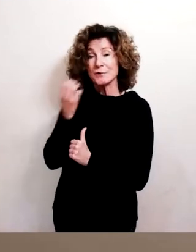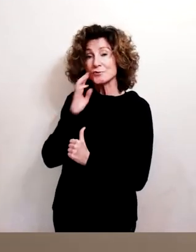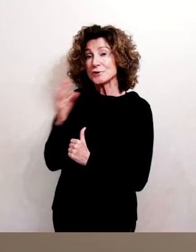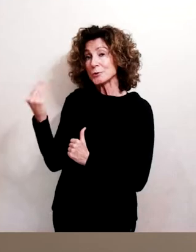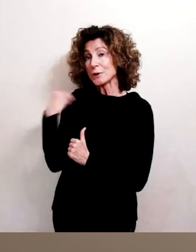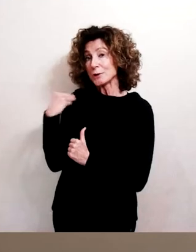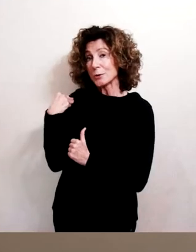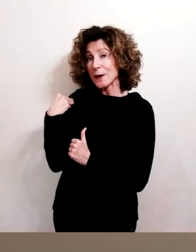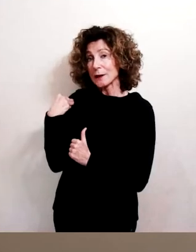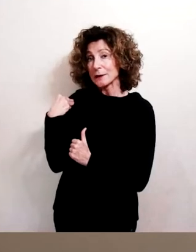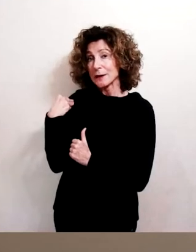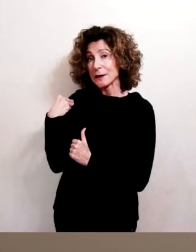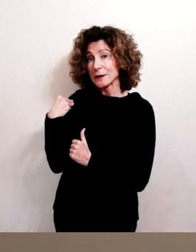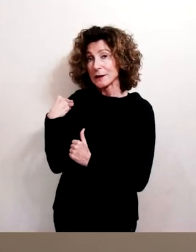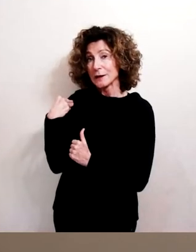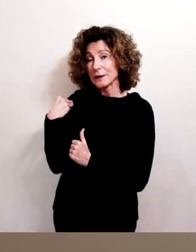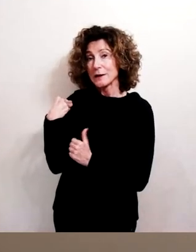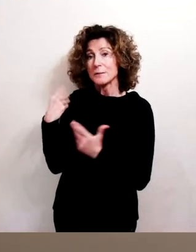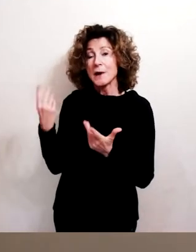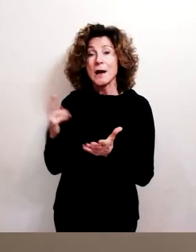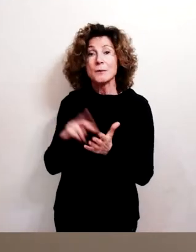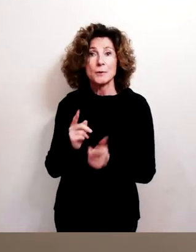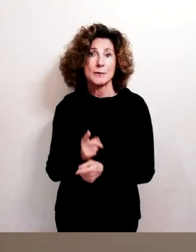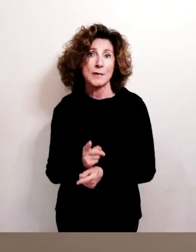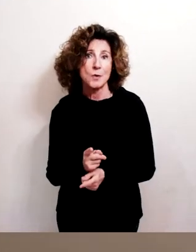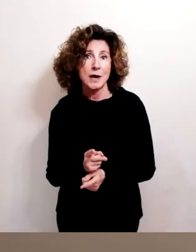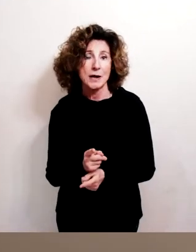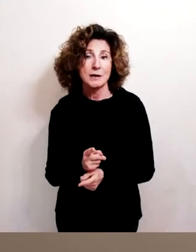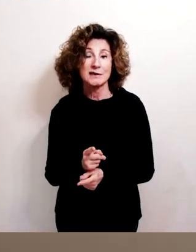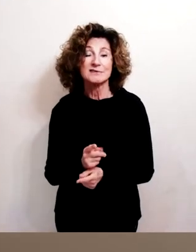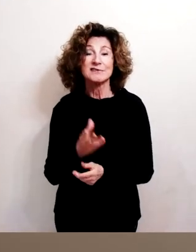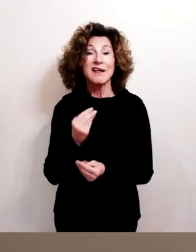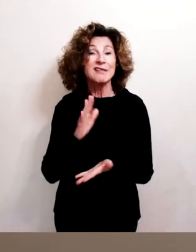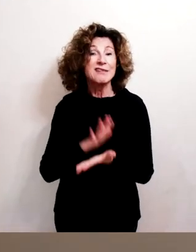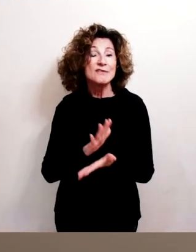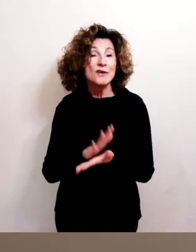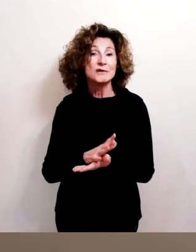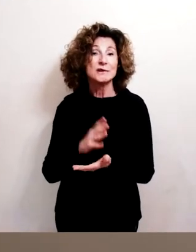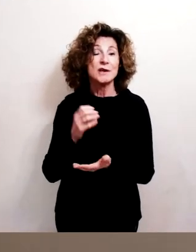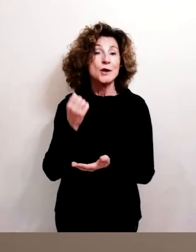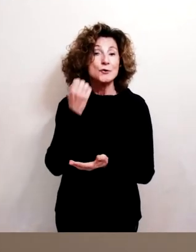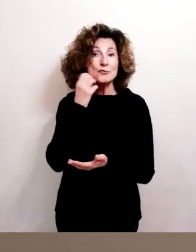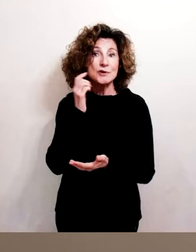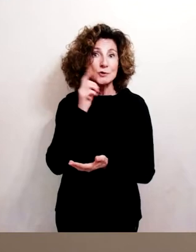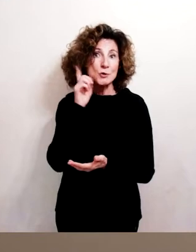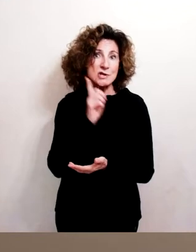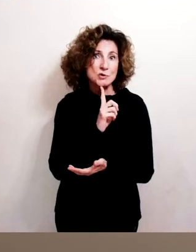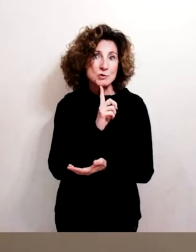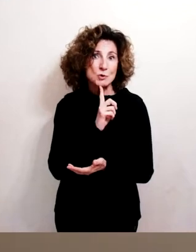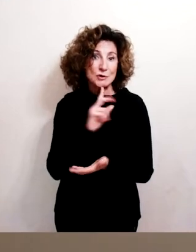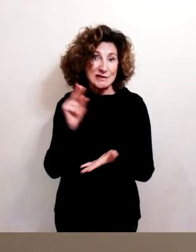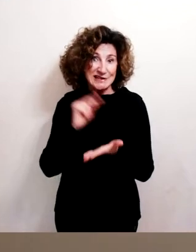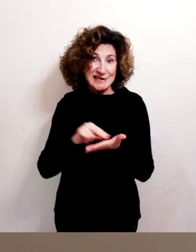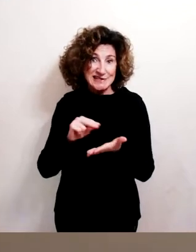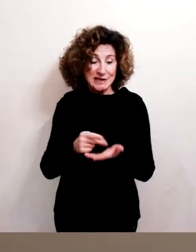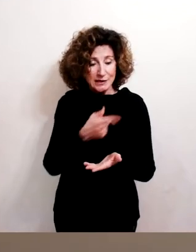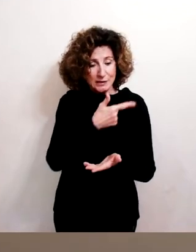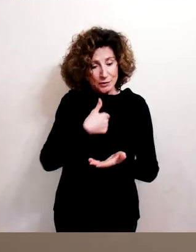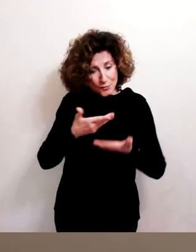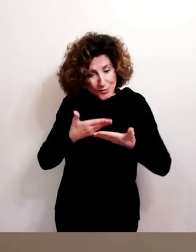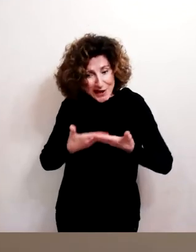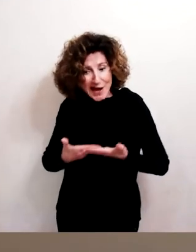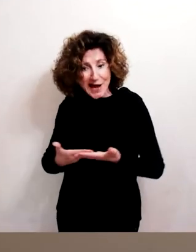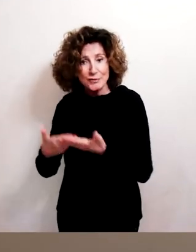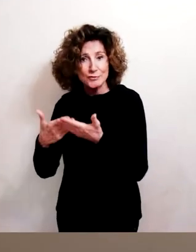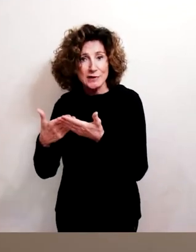genitori al momento dell'iscrizione qual è il problema che spesso genitori sordi che scrivono i figli a scuola noi li